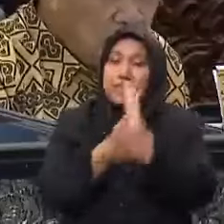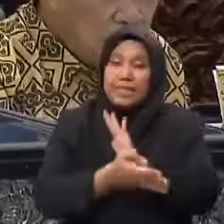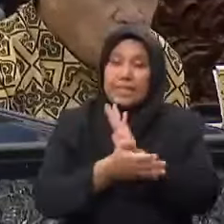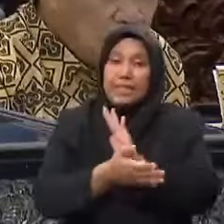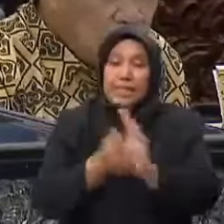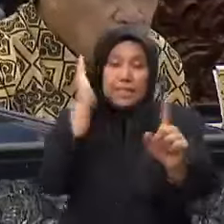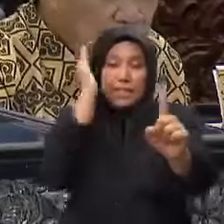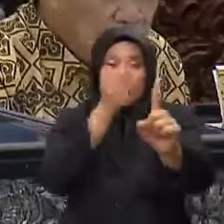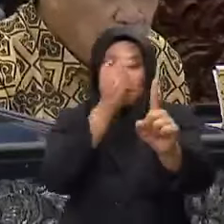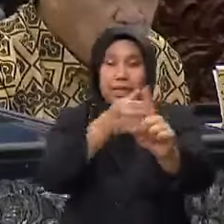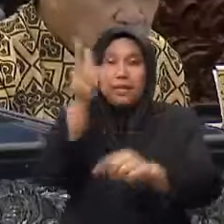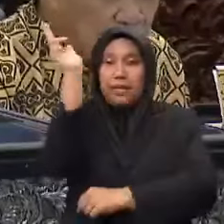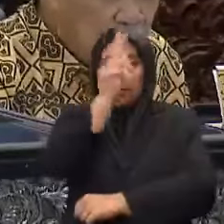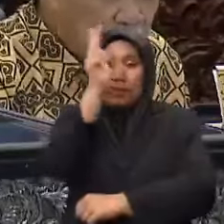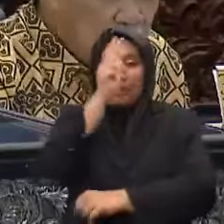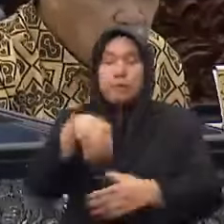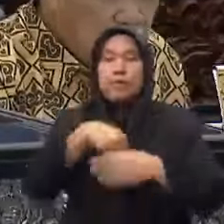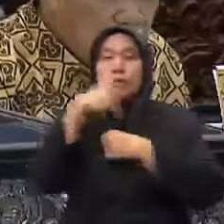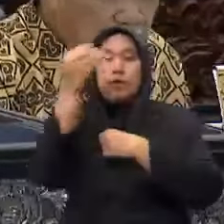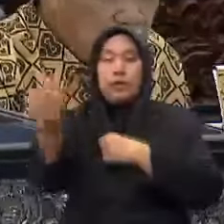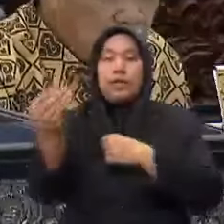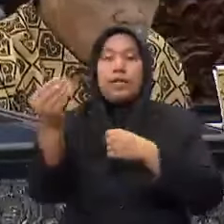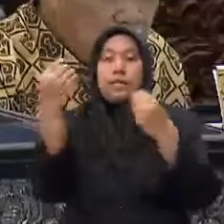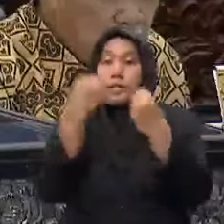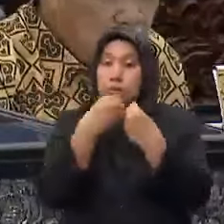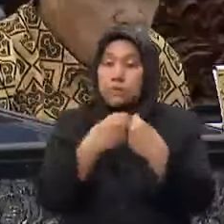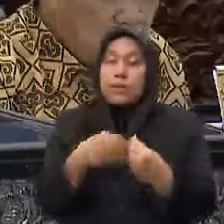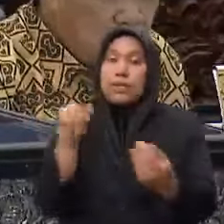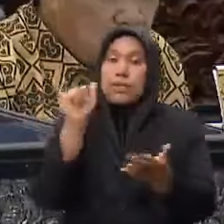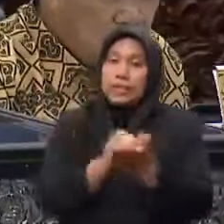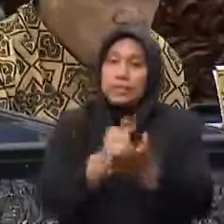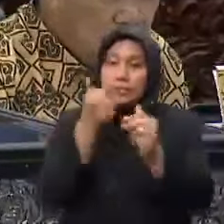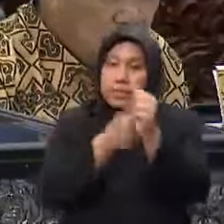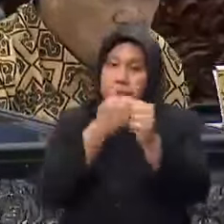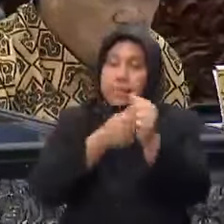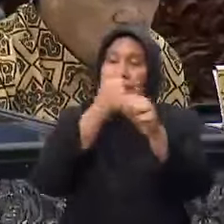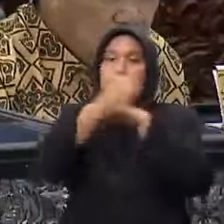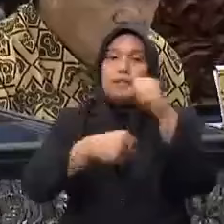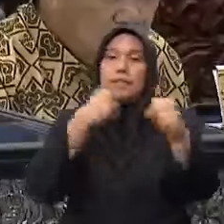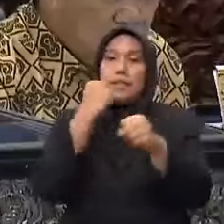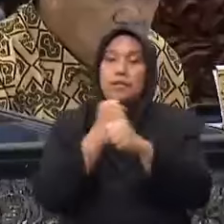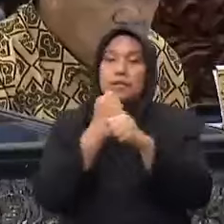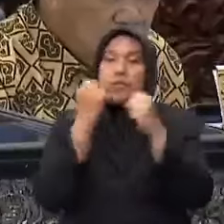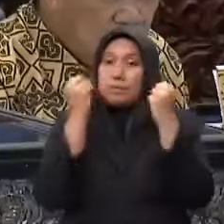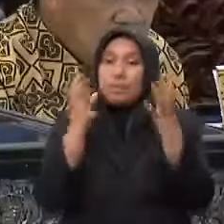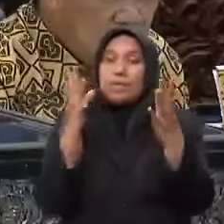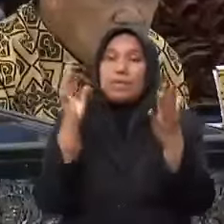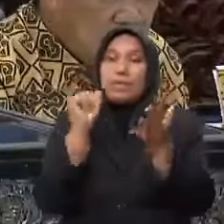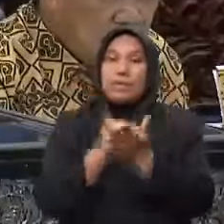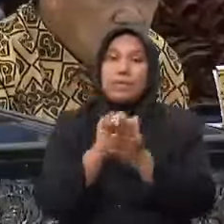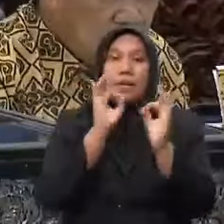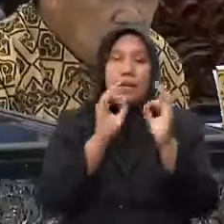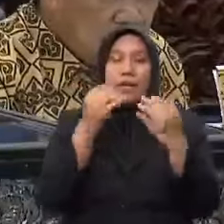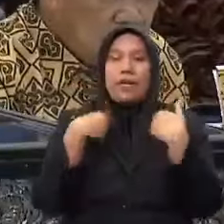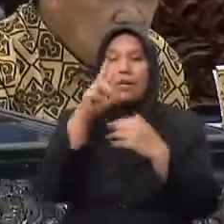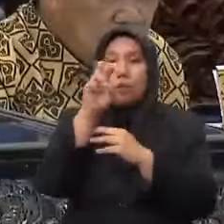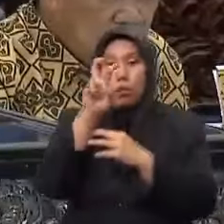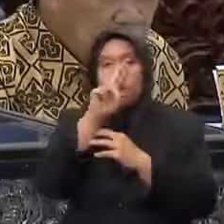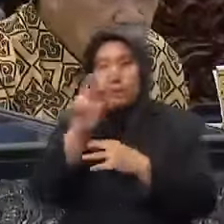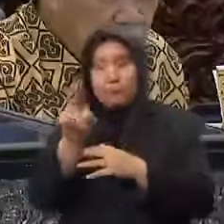oleh kerajaan untuk mengeluarkan sejumlah itu setiap tahun. Sebanyak itu, kalau ada 20,000, 20,000